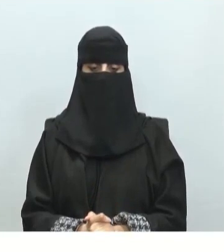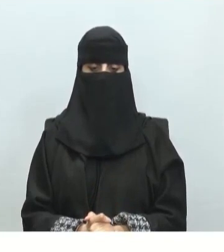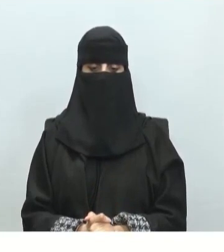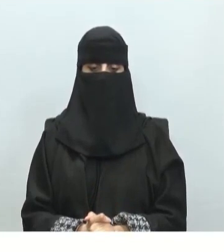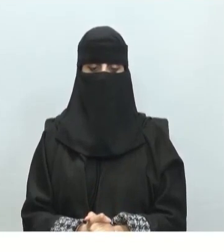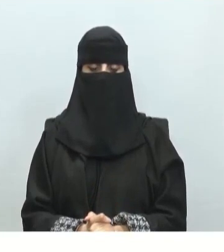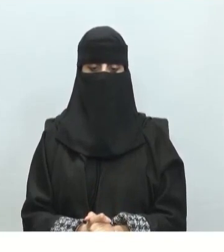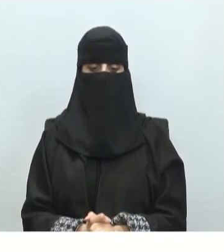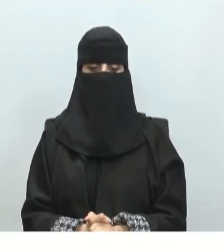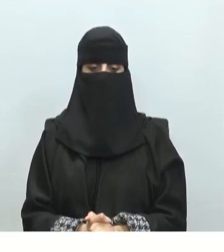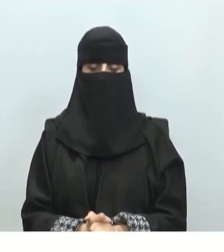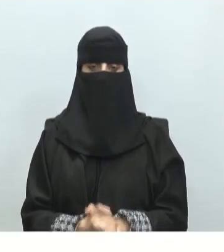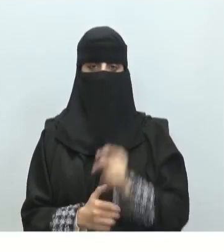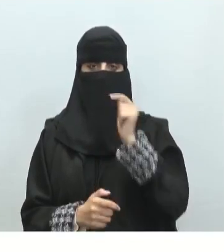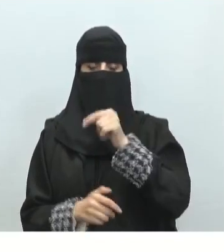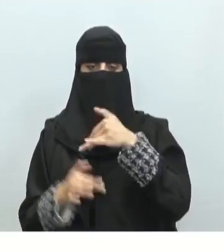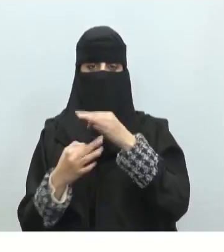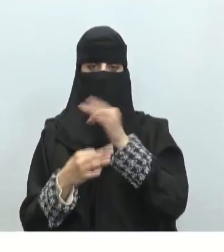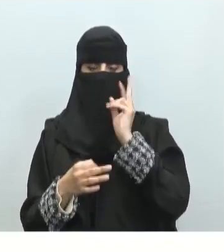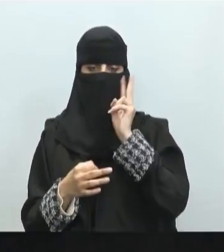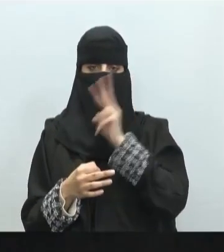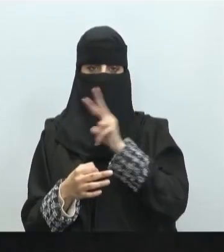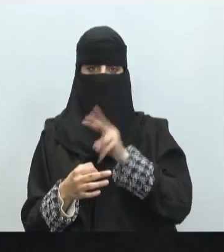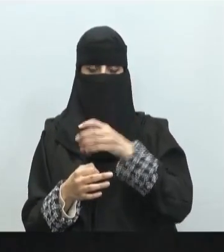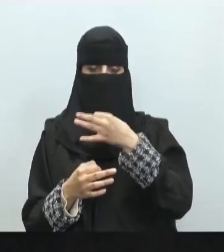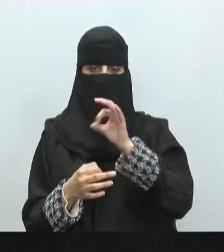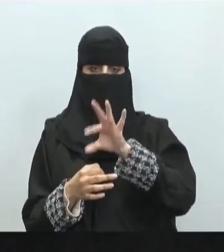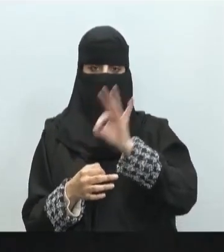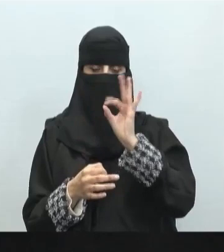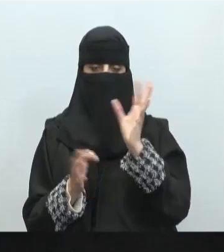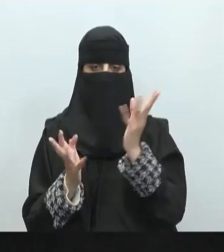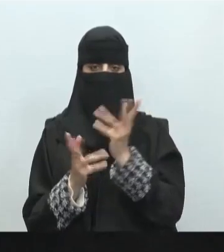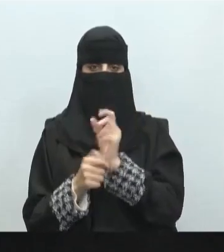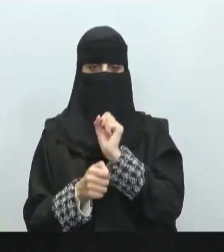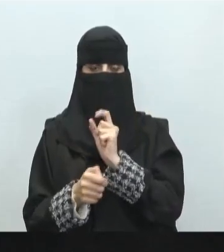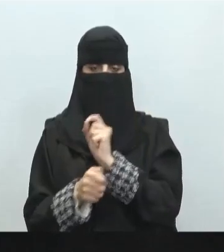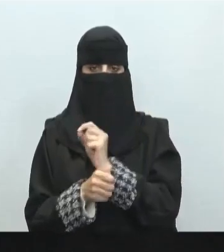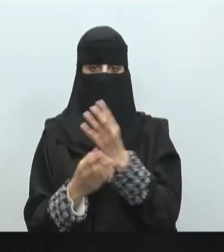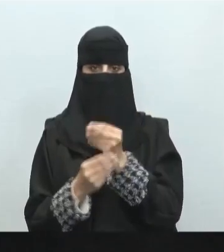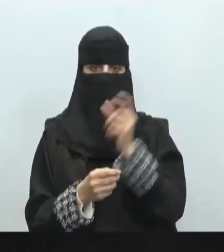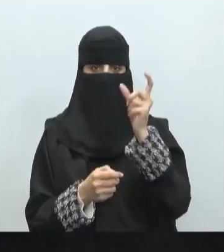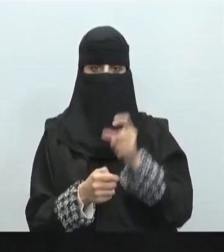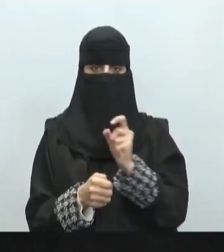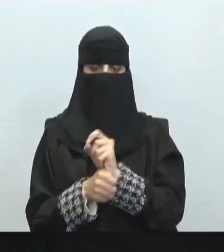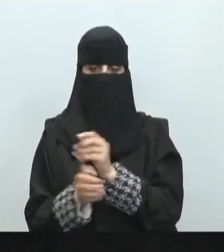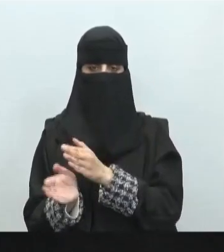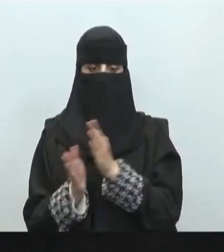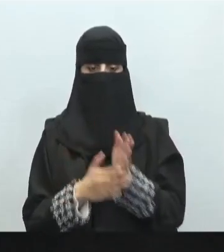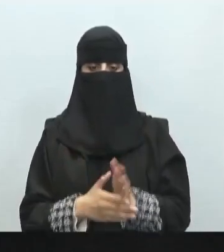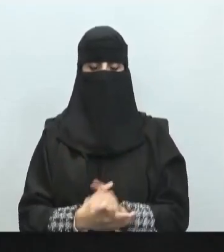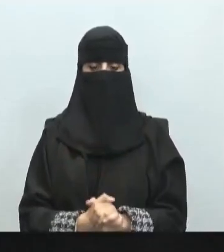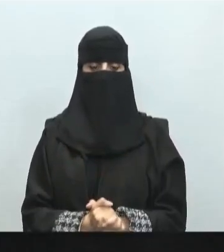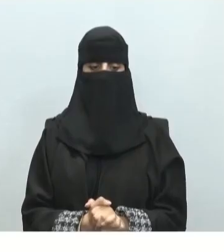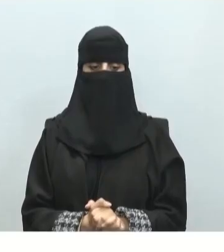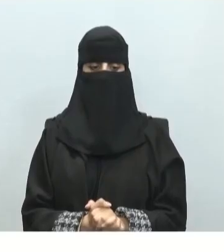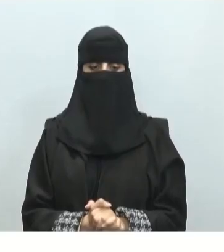الاطفال بهذه الطريقه استخرجنا من هذه الفقره عدد من الافعال والفاعل